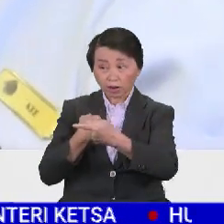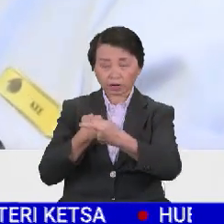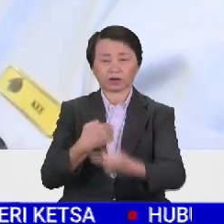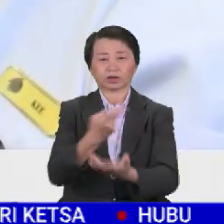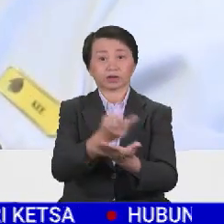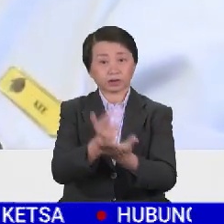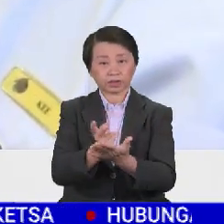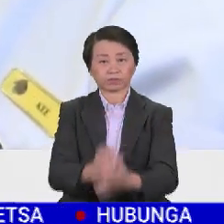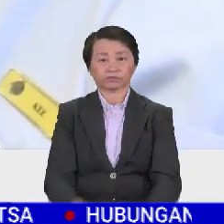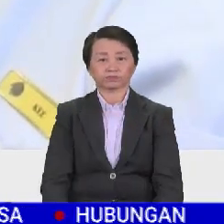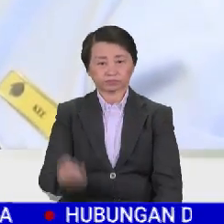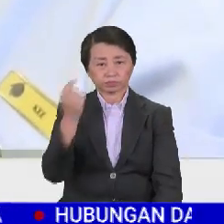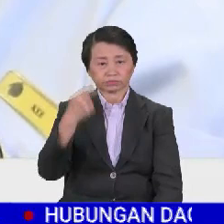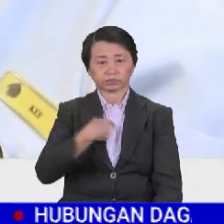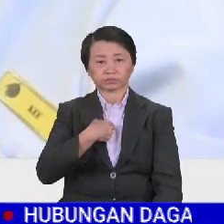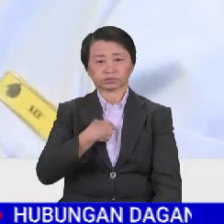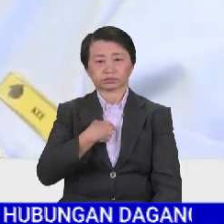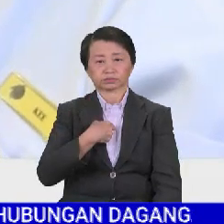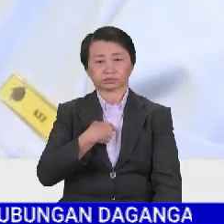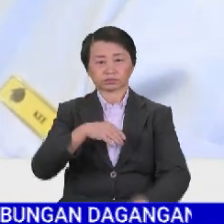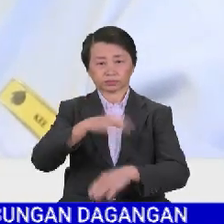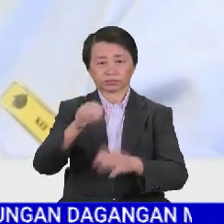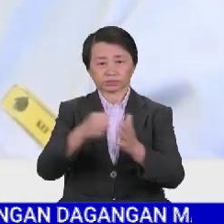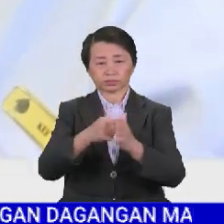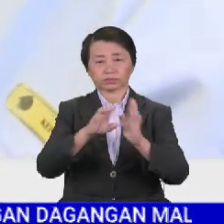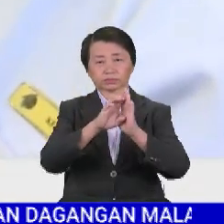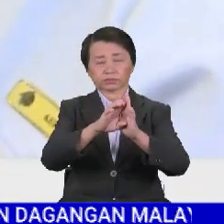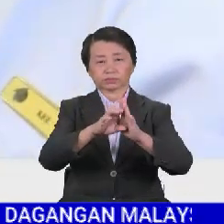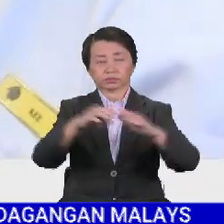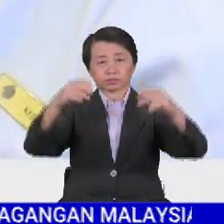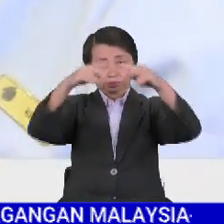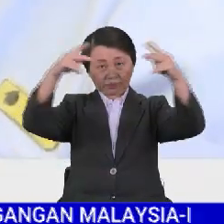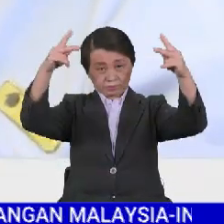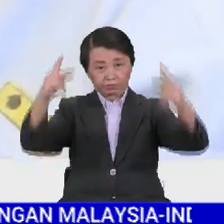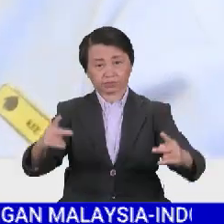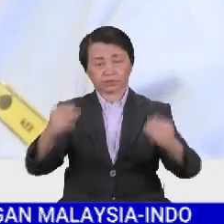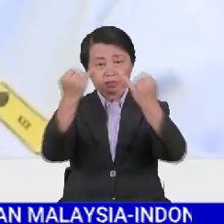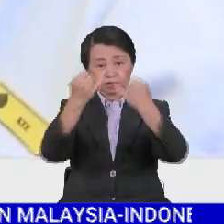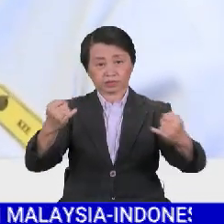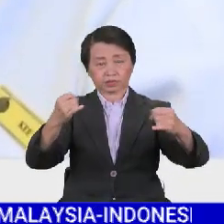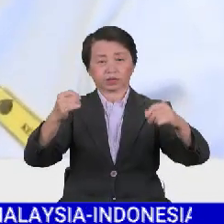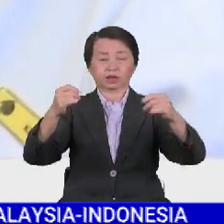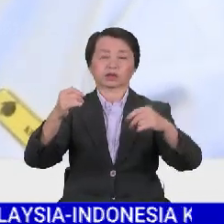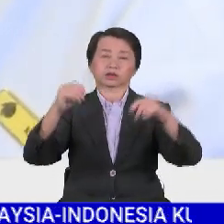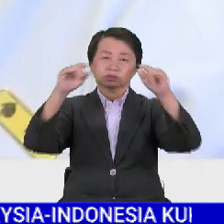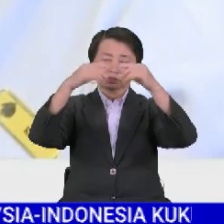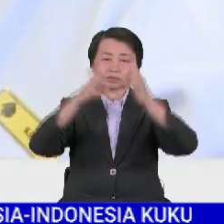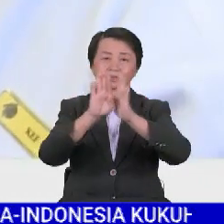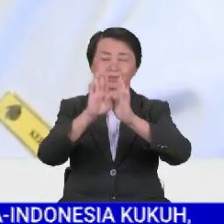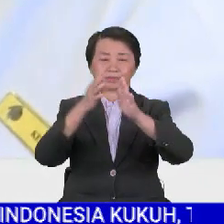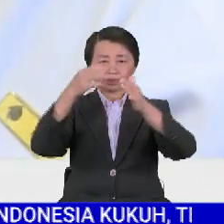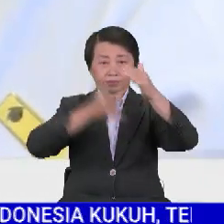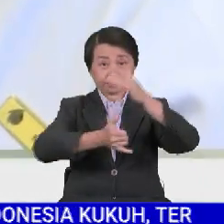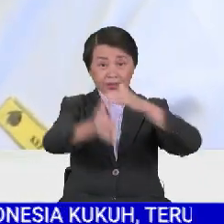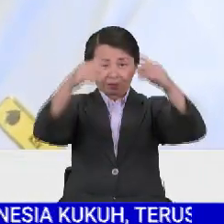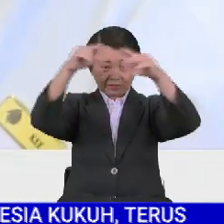saya persembahkan lebih kepada simbolik pintu gerbang istana tu. So maksud dari sini,